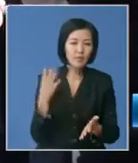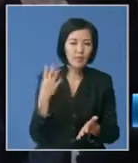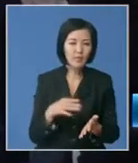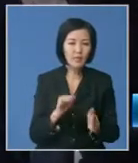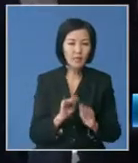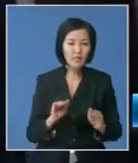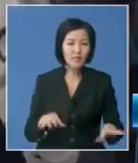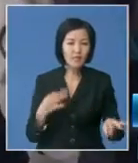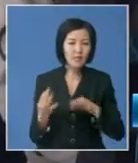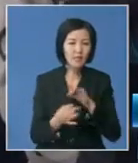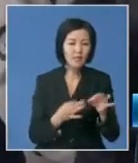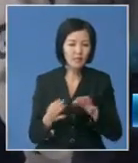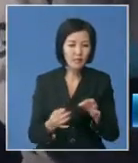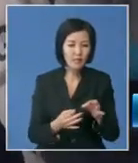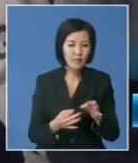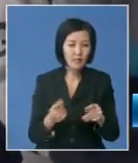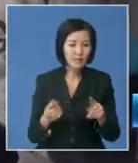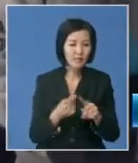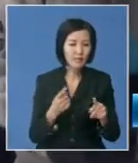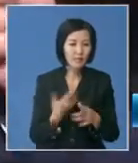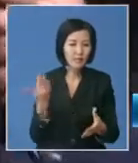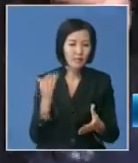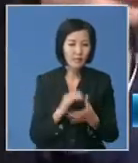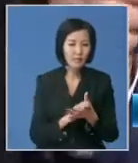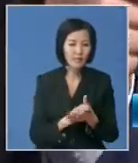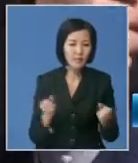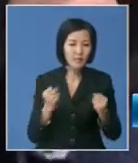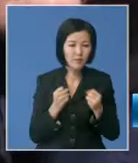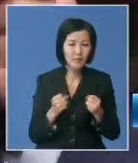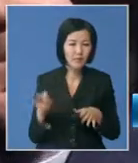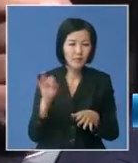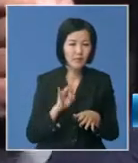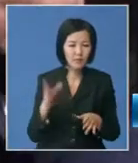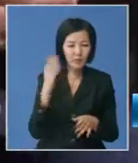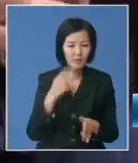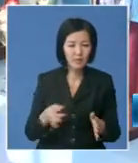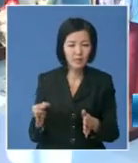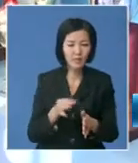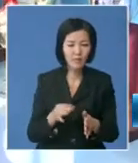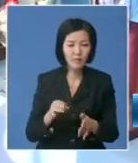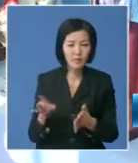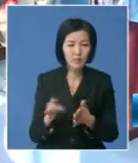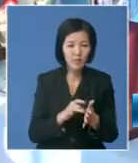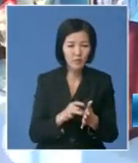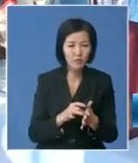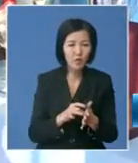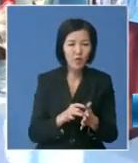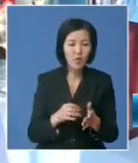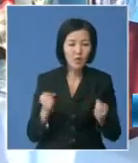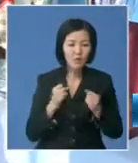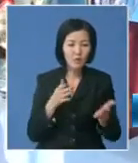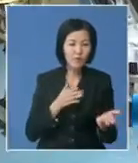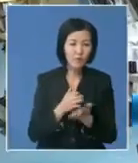детского дома айналайын первым делом дети ознакомились со спортивной истории алматинской области сразу на входе спорткомплекс